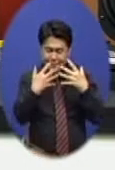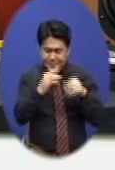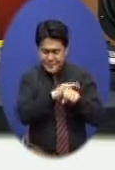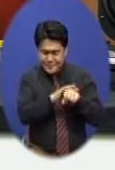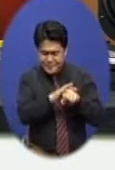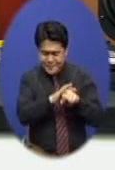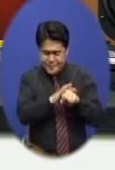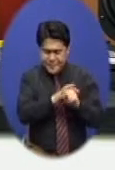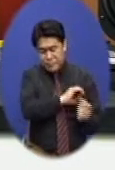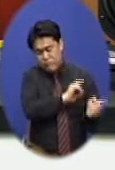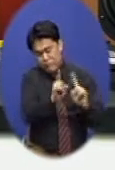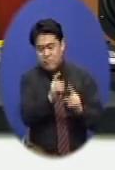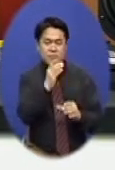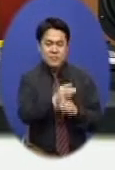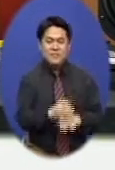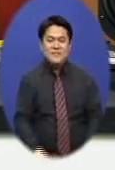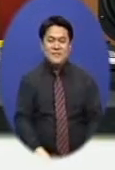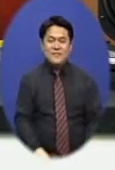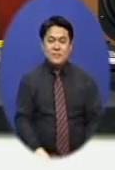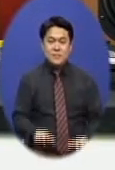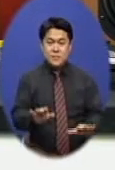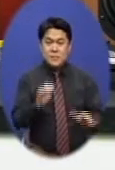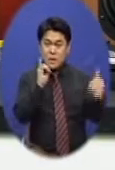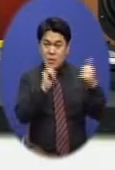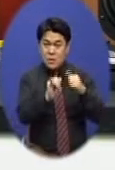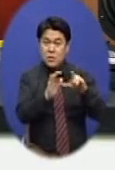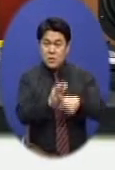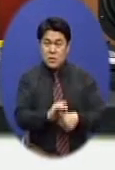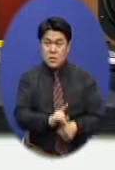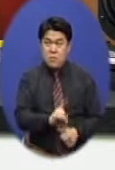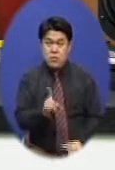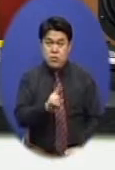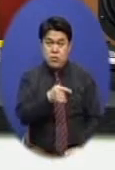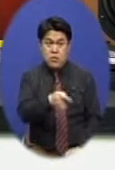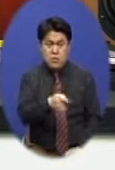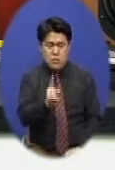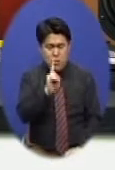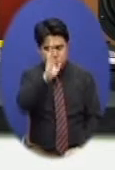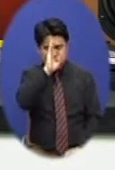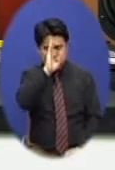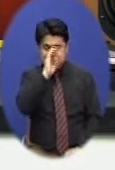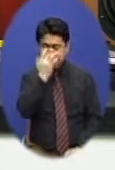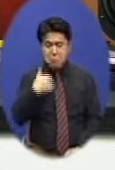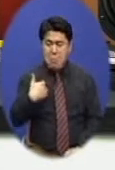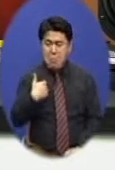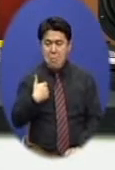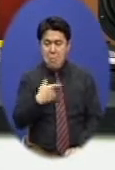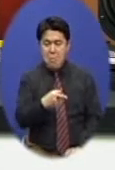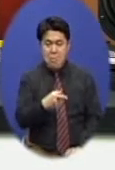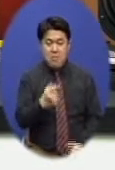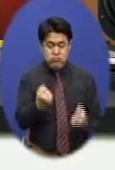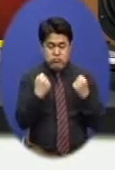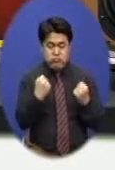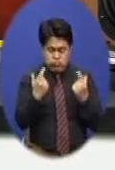축하합니다. 네네. 축하합니다. 어머니 진짜 네. 지금 저희가 전화통화로 목소리 들을 때는요. 네. 전혀 아프셨는지